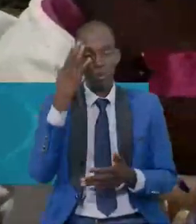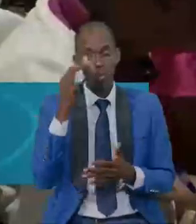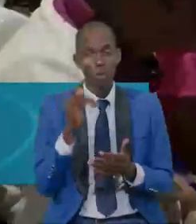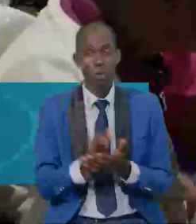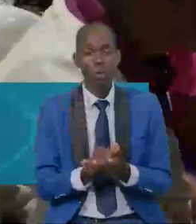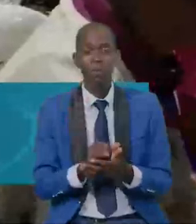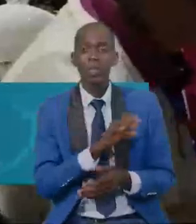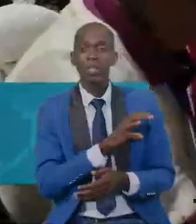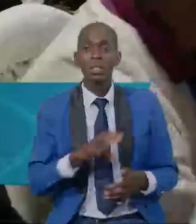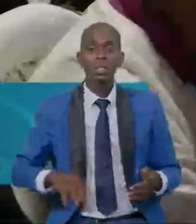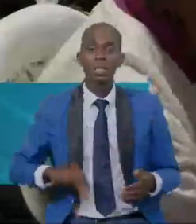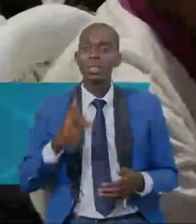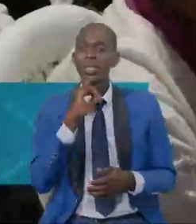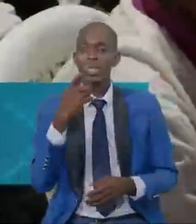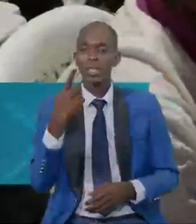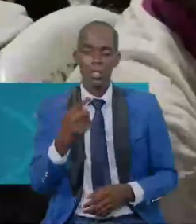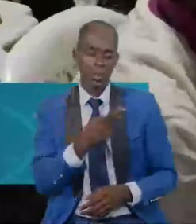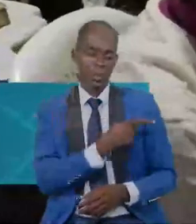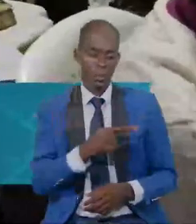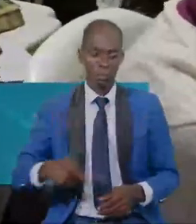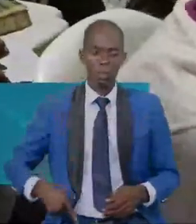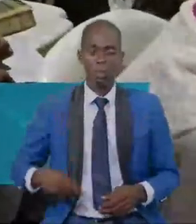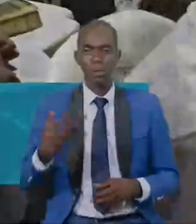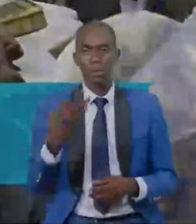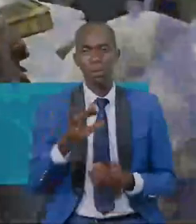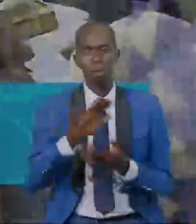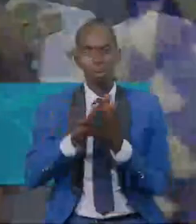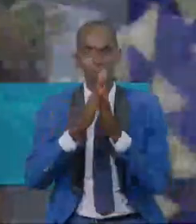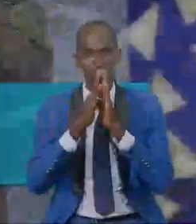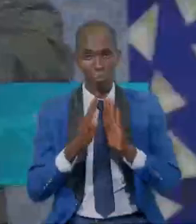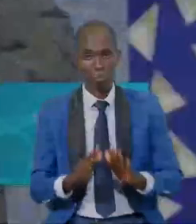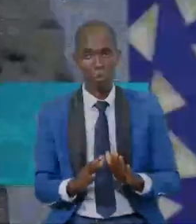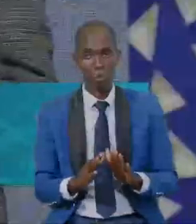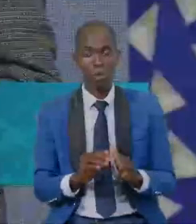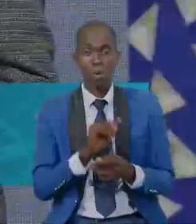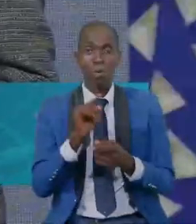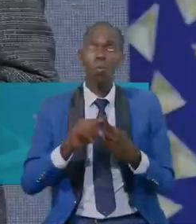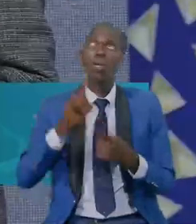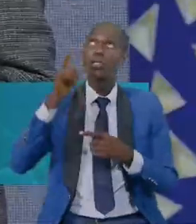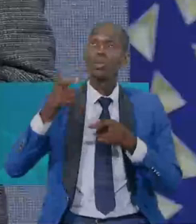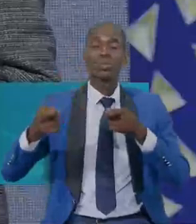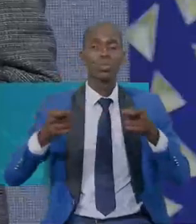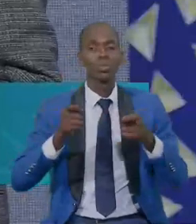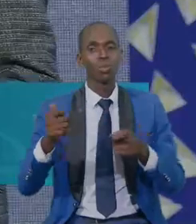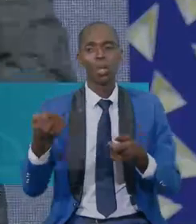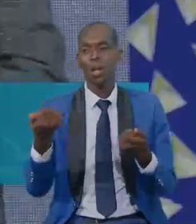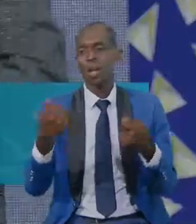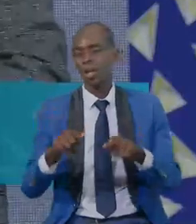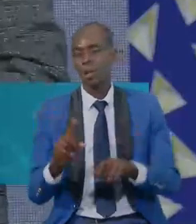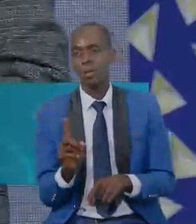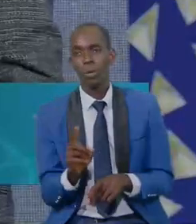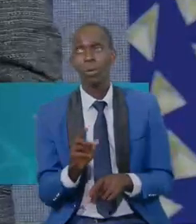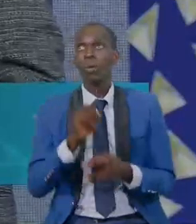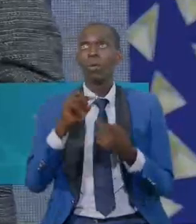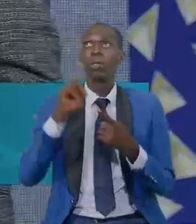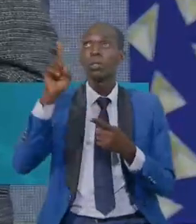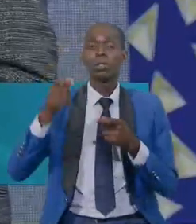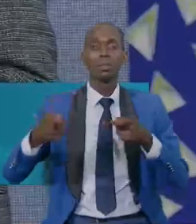Prince of Peace. Déjà vous savez que Christ est le prince de la paix. When he rules anywhere, quand il gouverne quelque